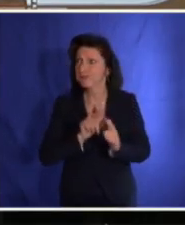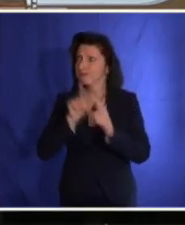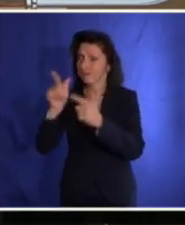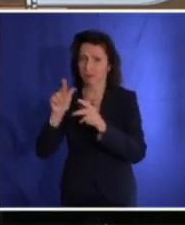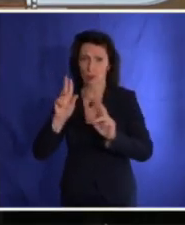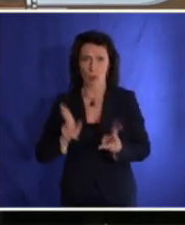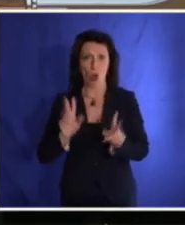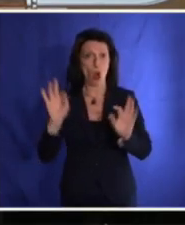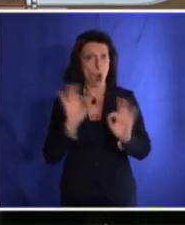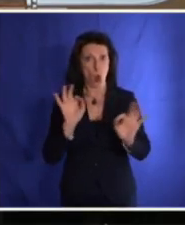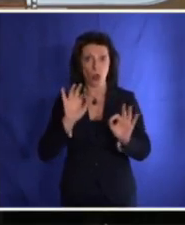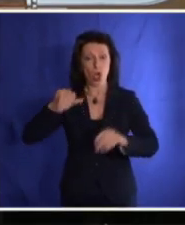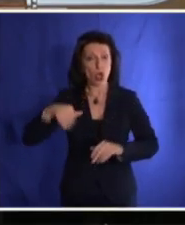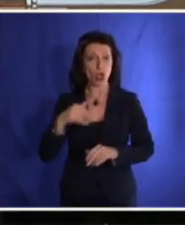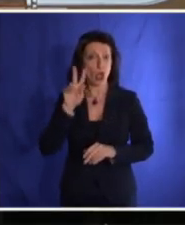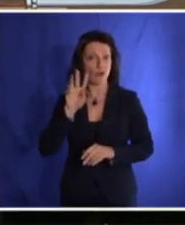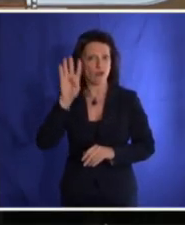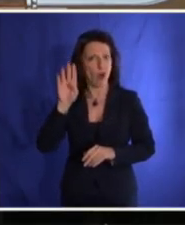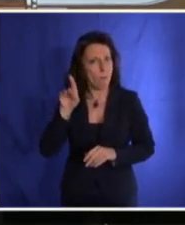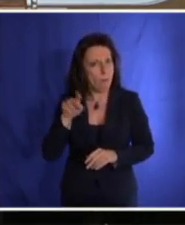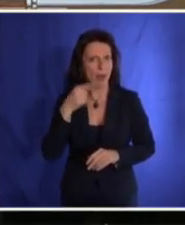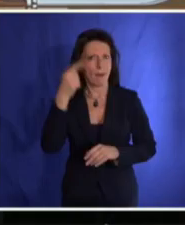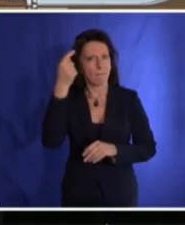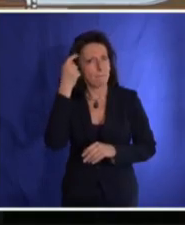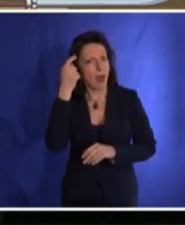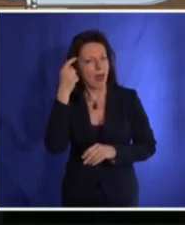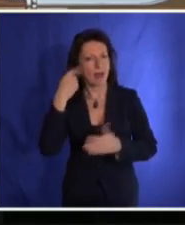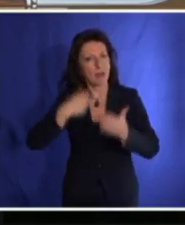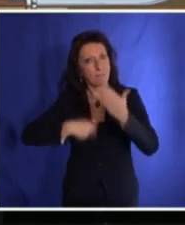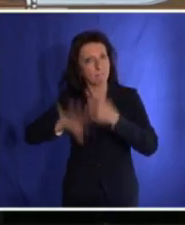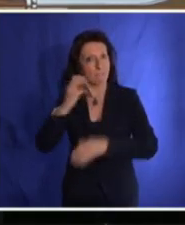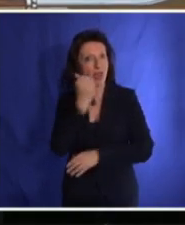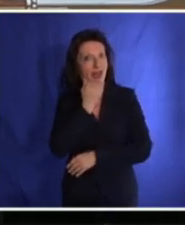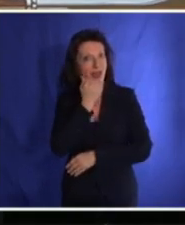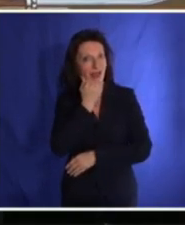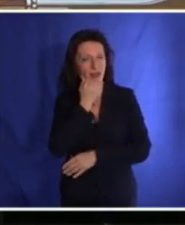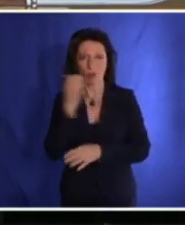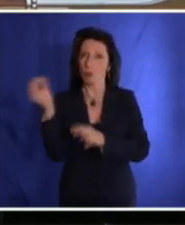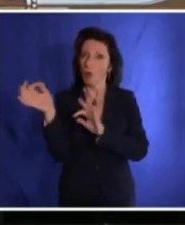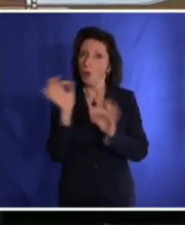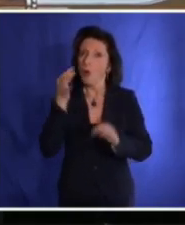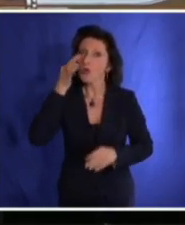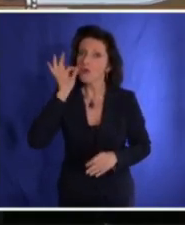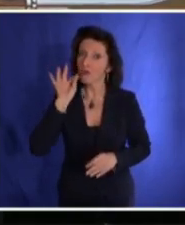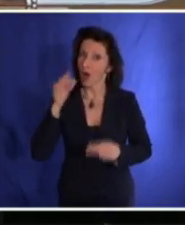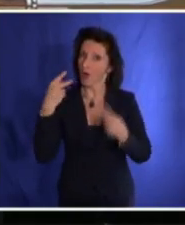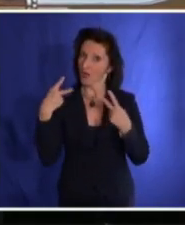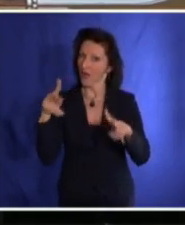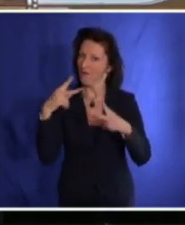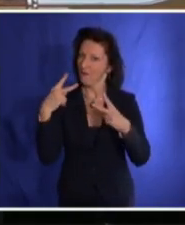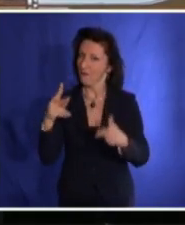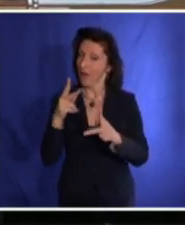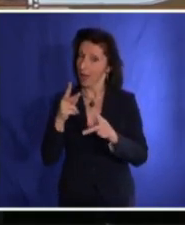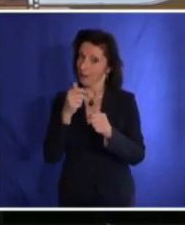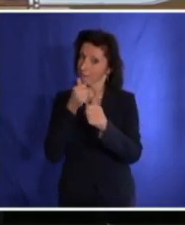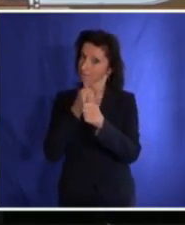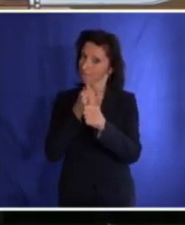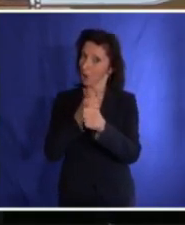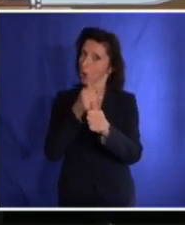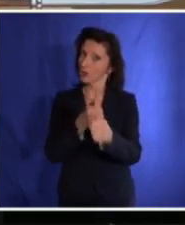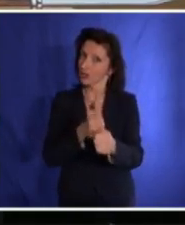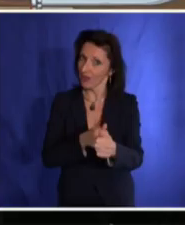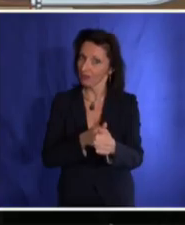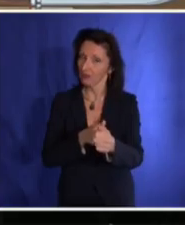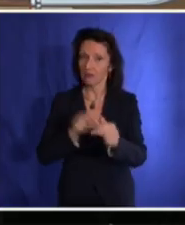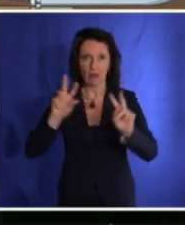Eigentum einsetzt und stark macht und wenn vor allem auch die Frauen weiterhin konsequent bleiben, wenn es um den gleichen